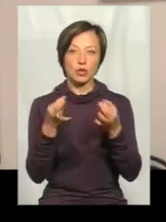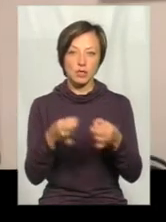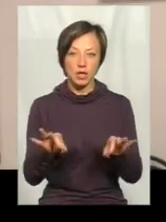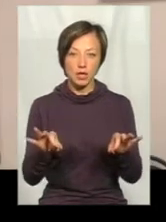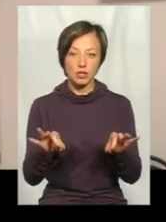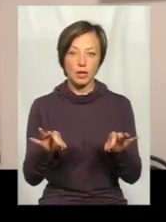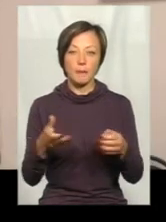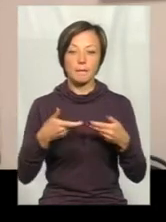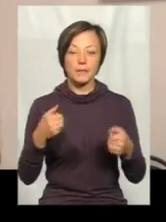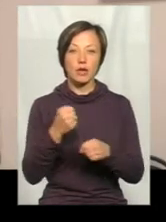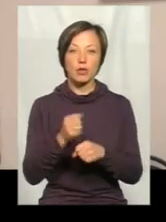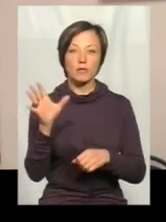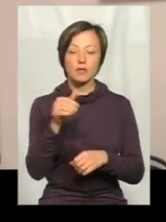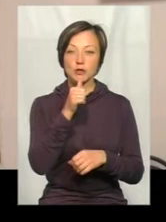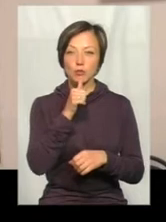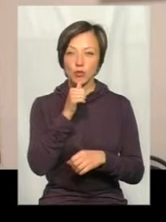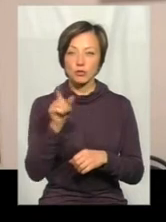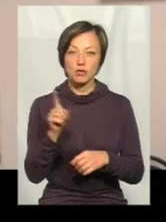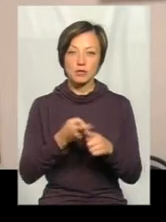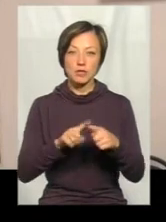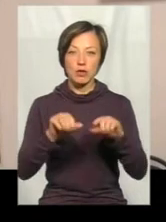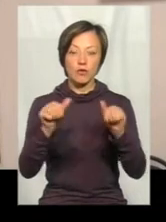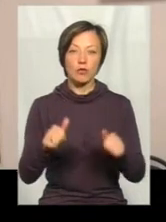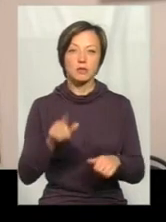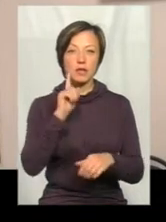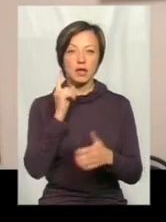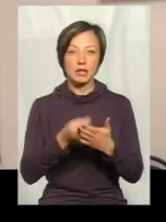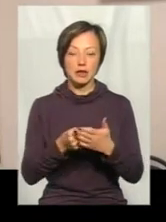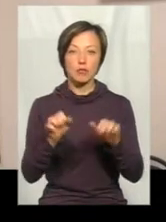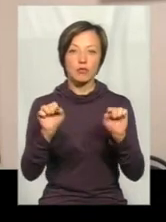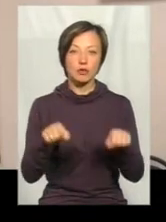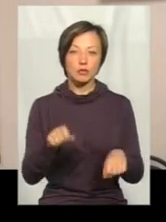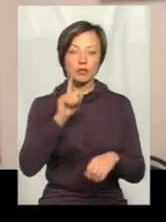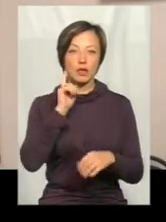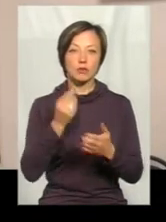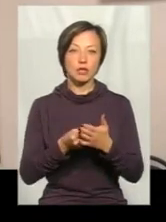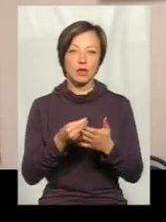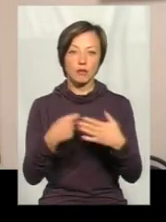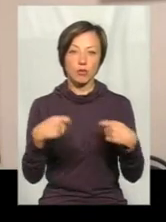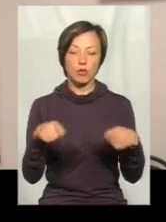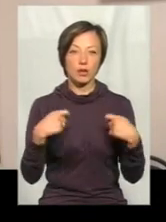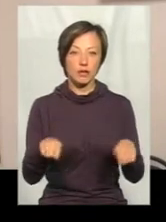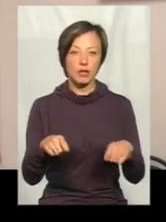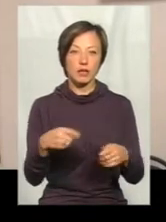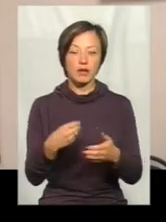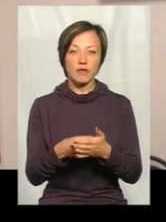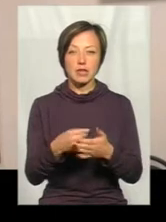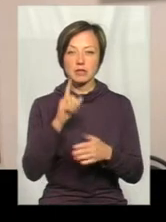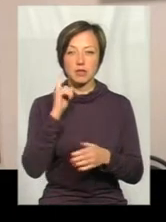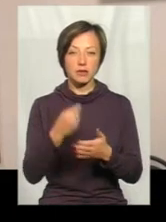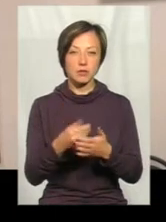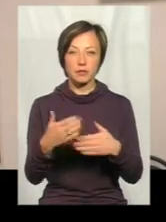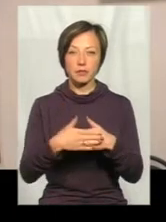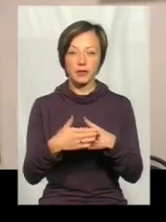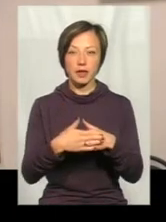Ми робимо всі спроби для того, щоб це оформити зелений тариф і можна було по зеленому тарифу продавати. Ну, вартість зеленого тарифу